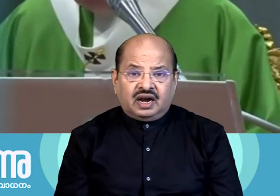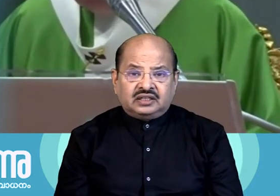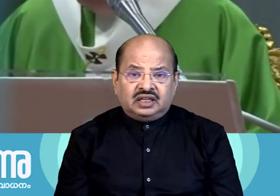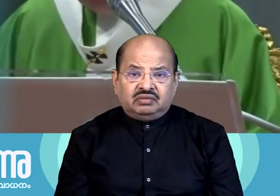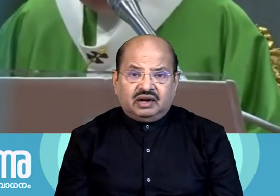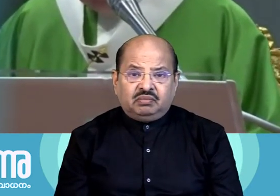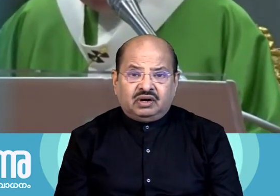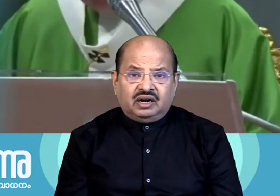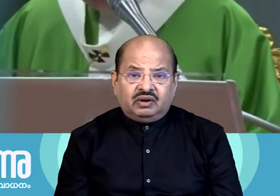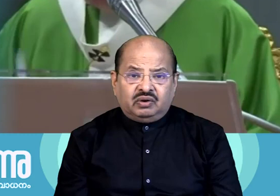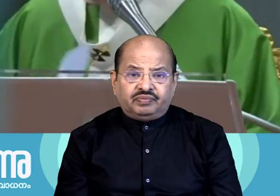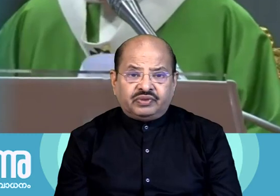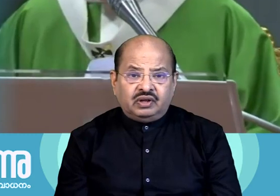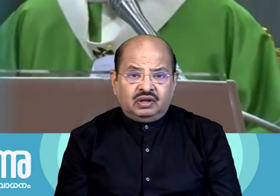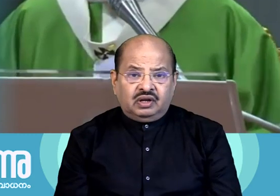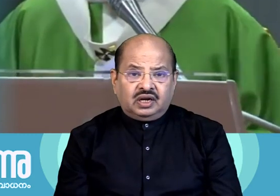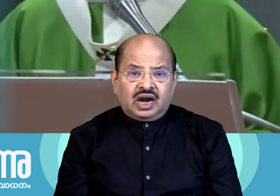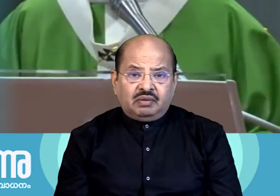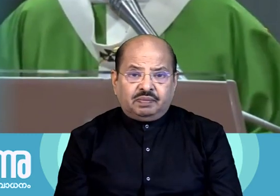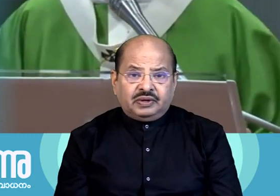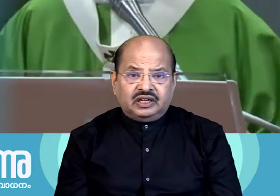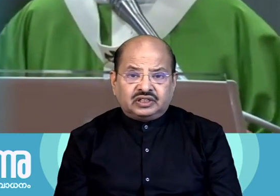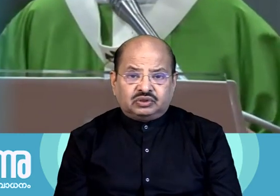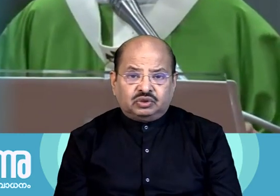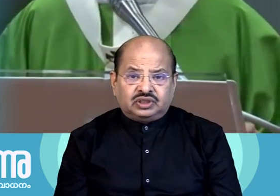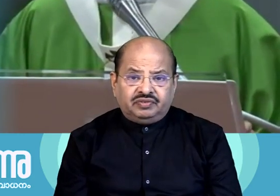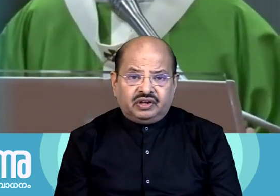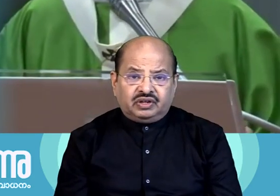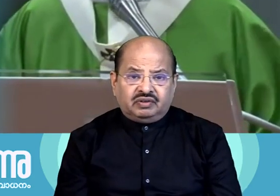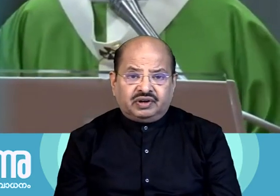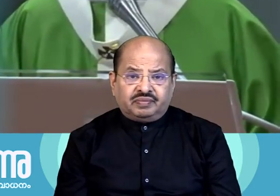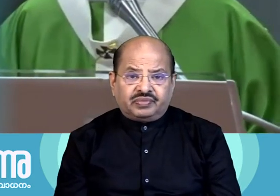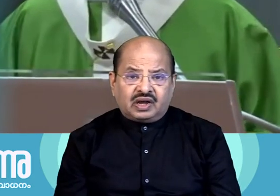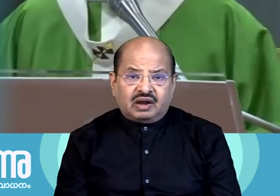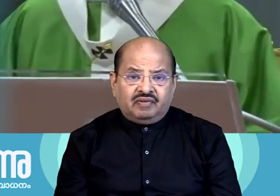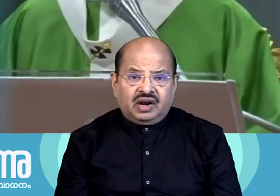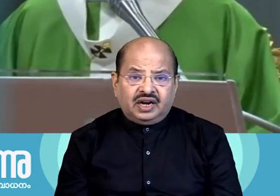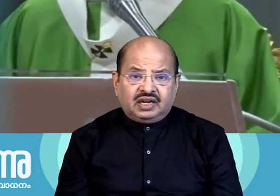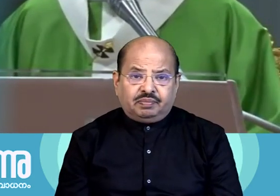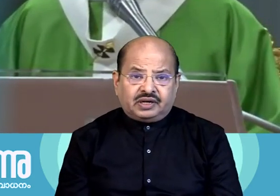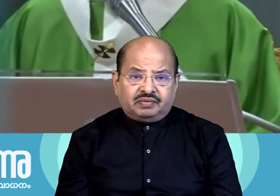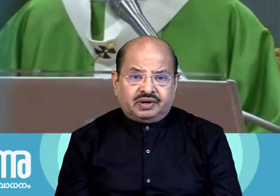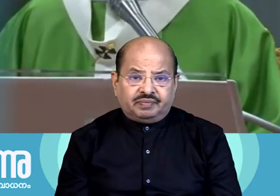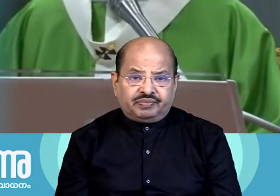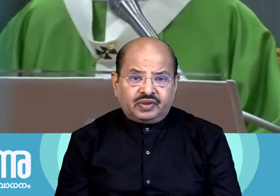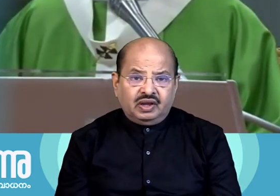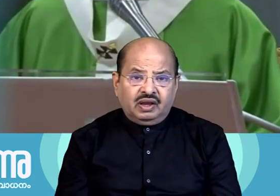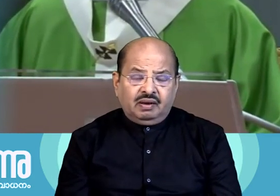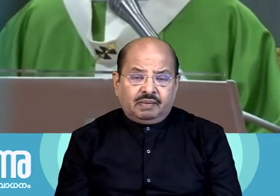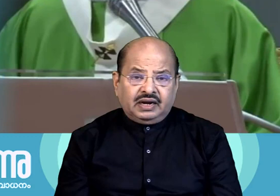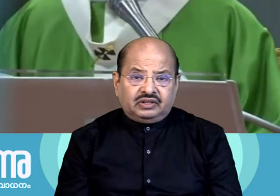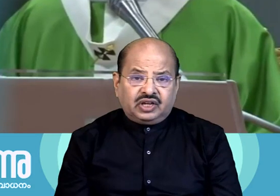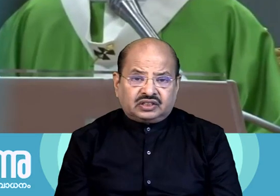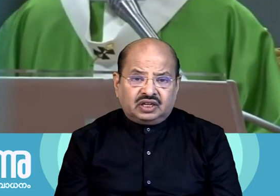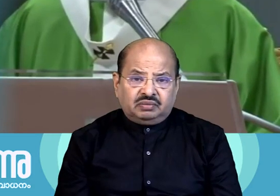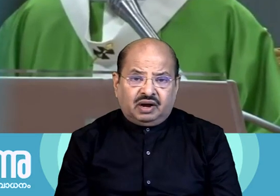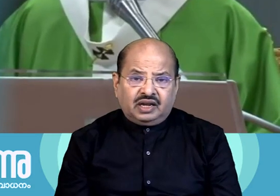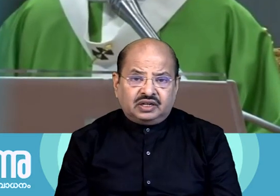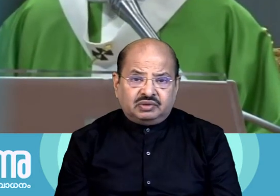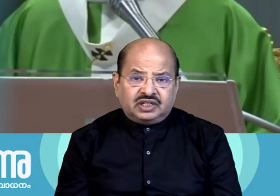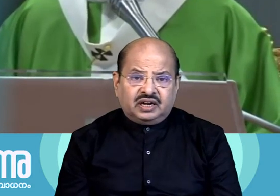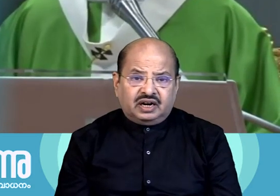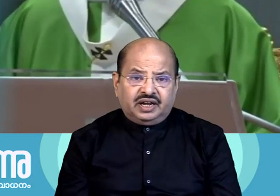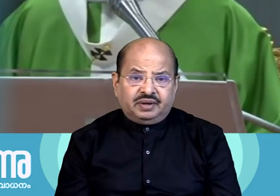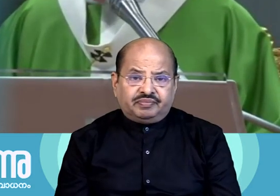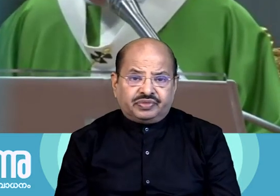സമൂഹത്തിൻ്റെ അതിർവരമ്പുകളിലോ ഗ്രാമപ്രദേശത്തോ ജീവിക്കുന്നവരും അവഗണിക്കപ്പെട്ടവരും